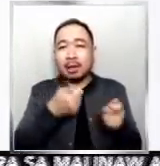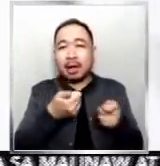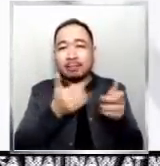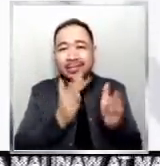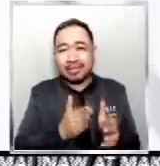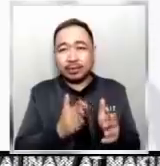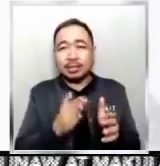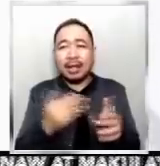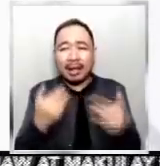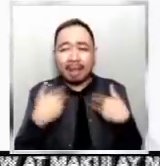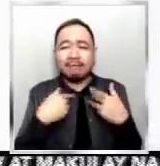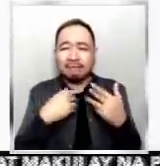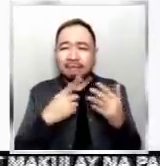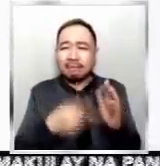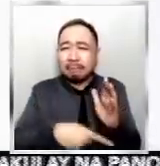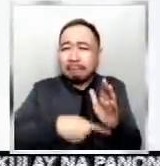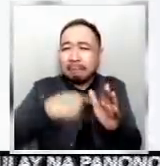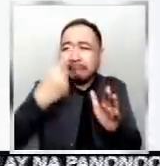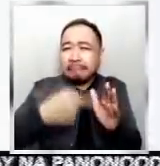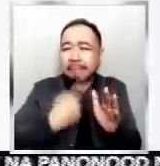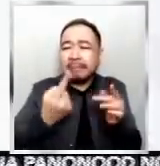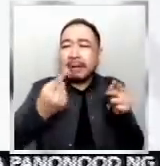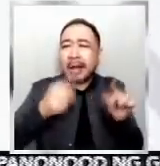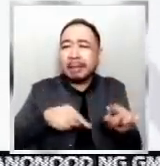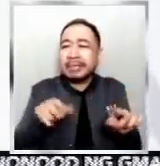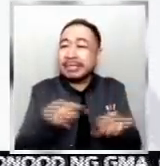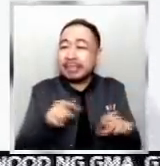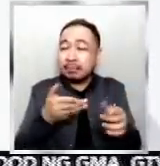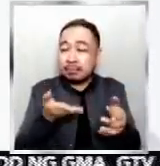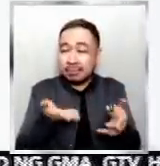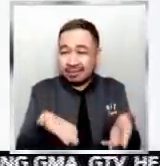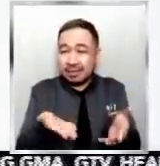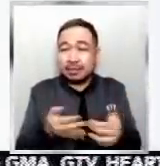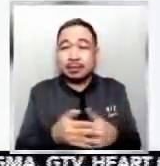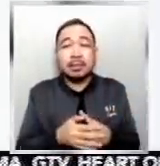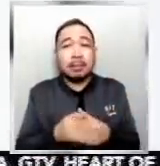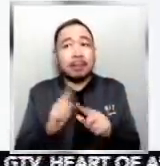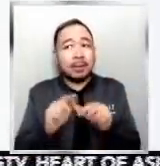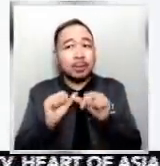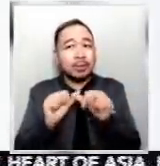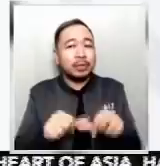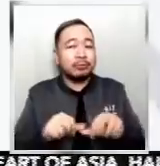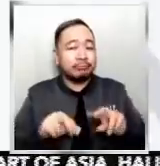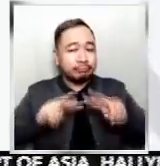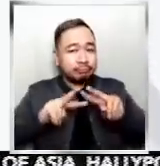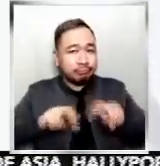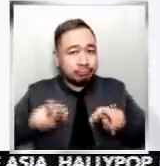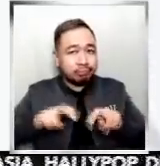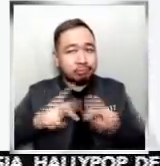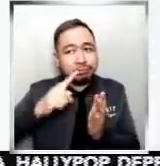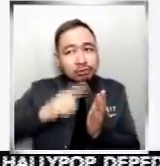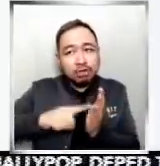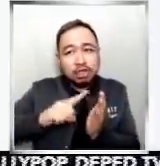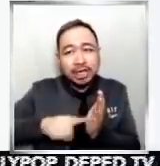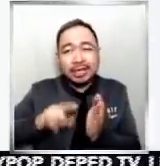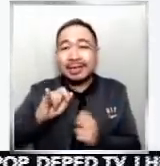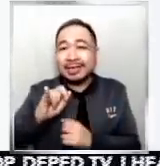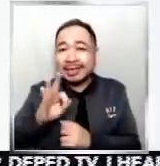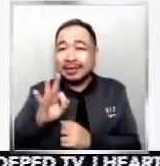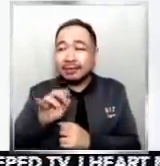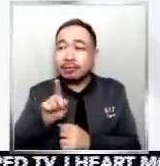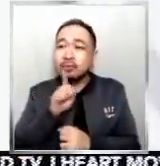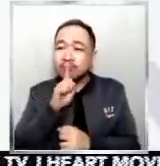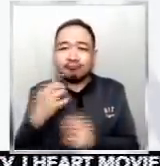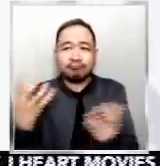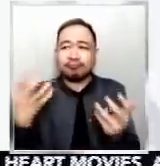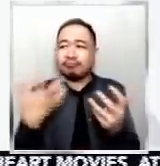na kagaya raw nito, patuloy naman daw ang ginagawang verification process para matiyak na mga karapat dapat lang na employers